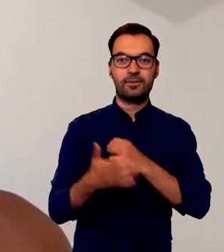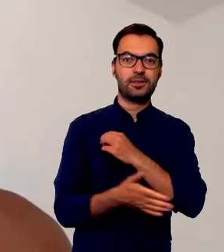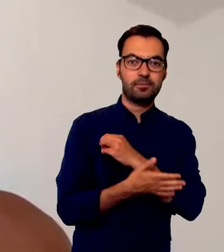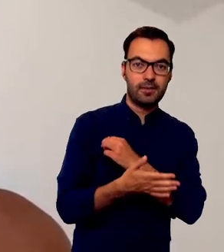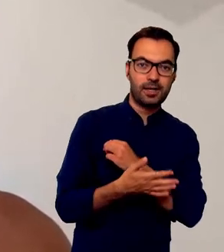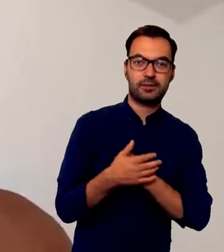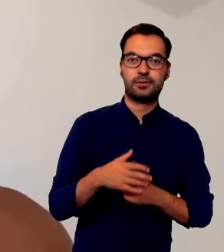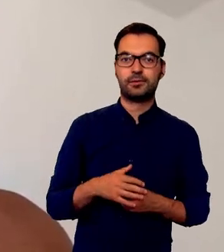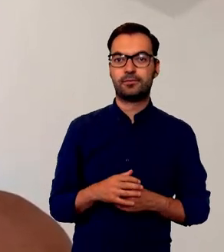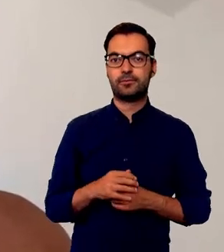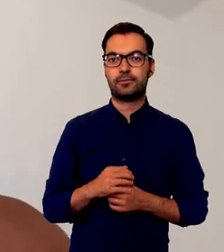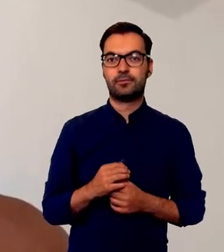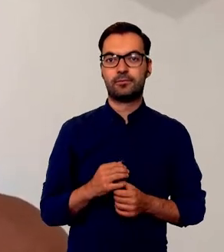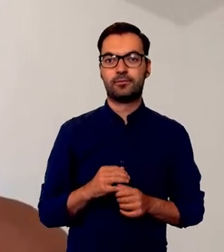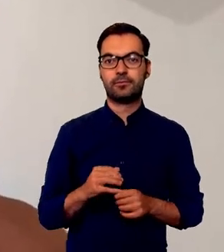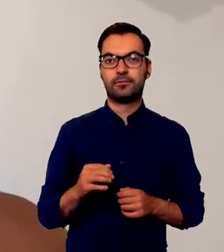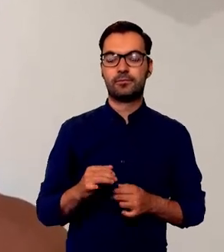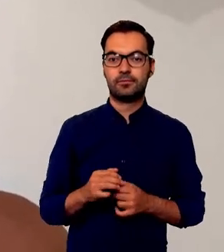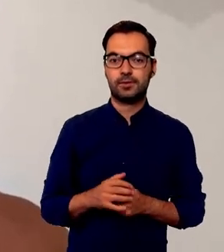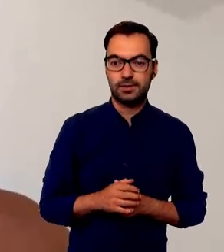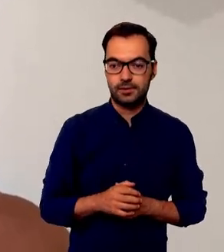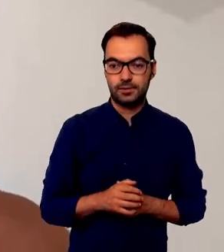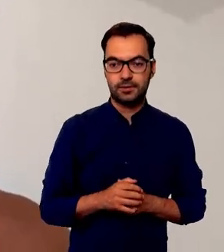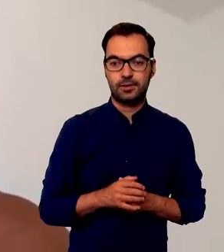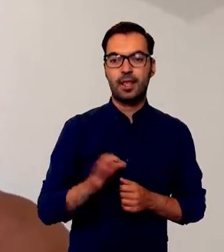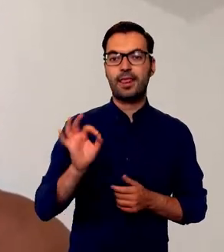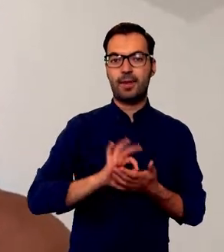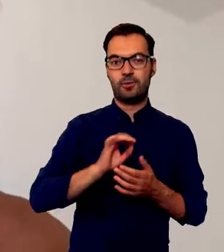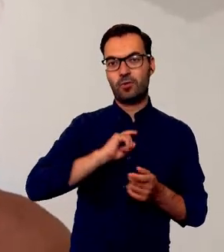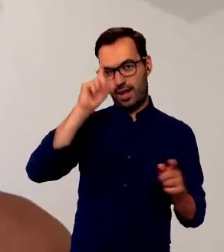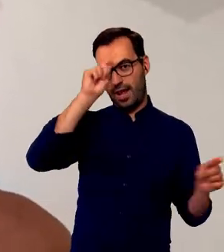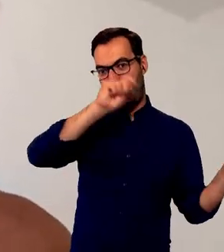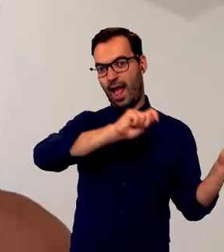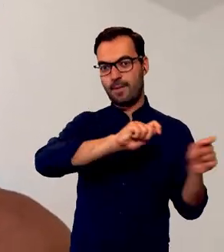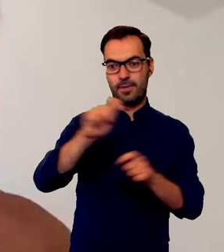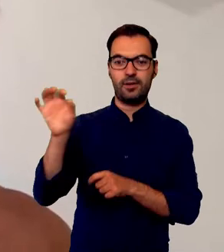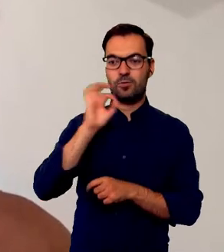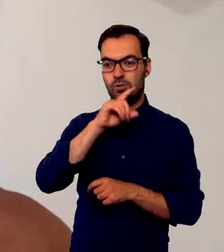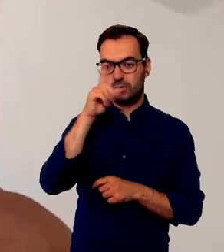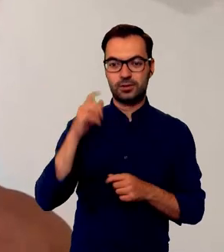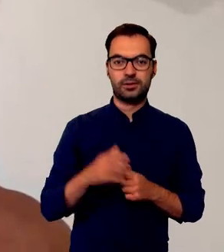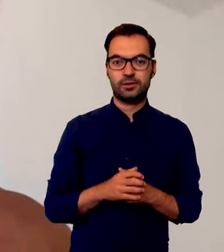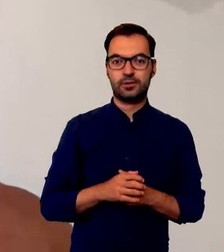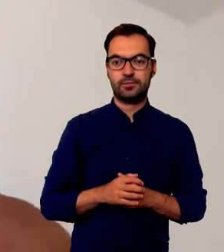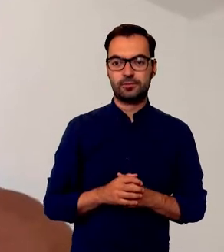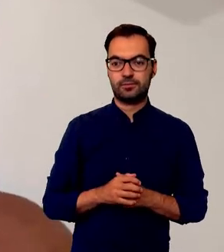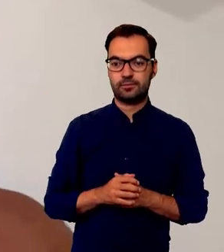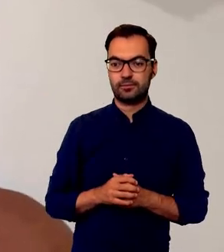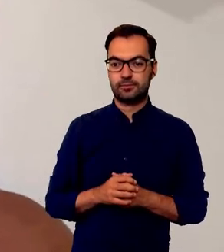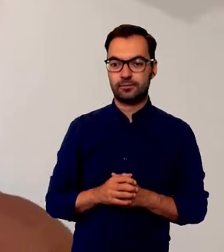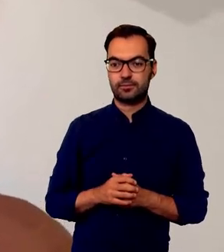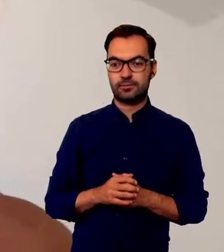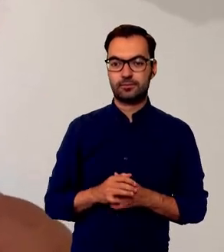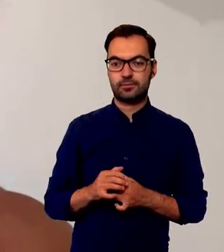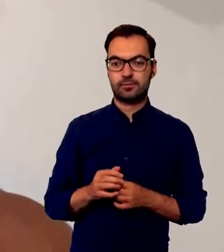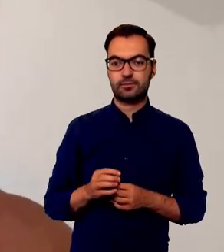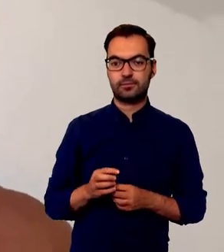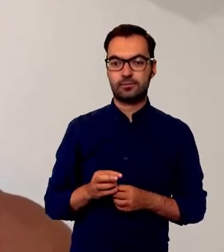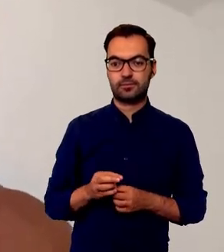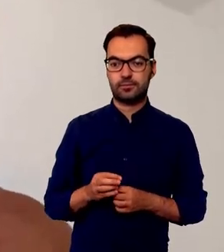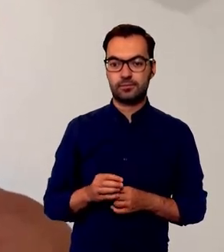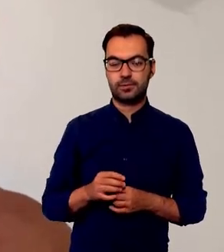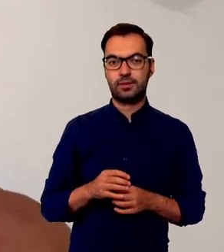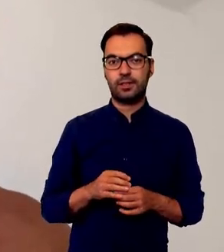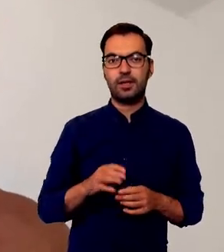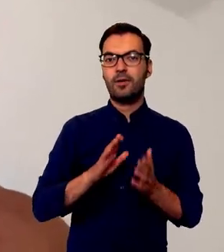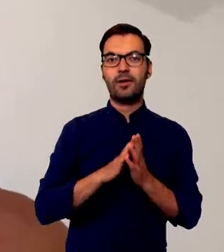oparcia, na pewno taki mój apel do młodych ludzi, nie tylko do młodych ludzi, nie oglądaj się nigdy